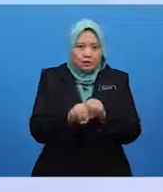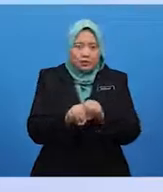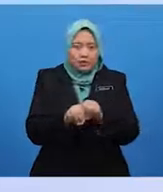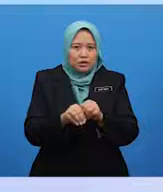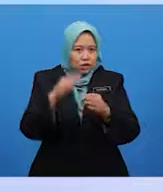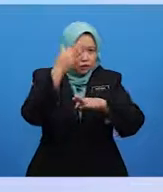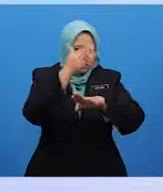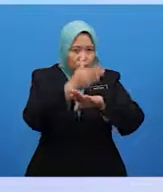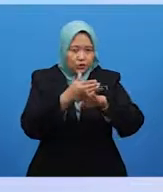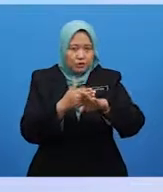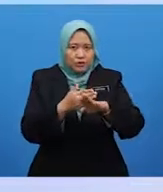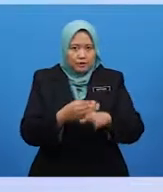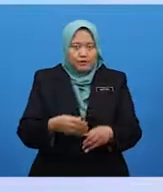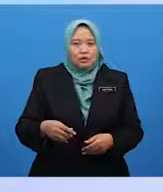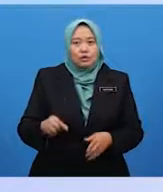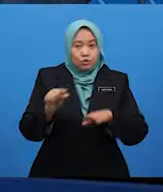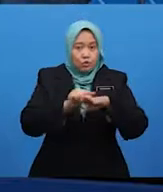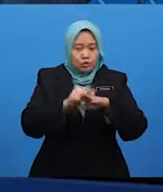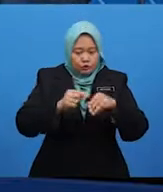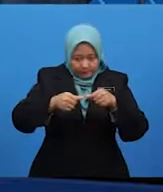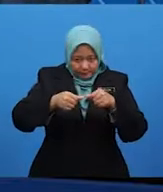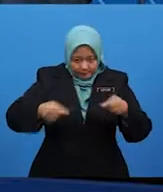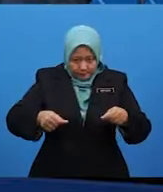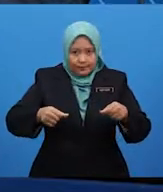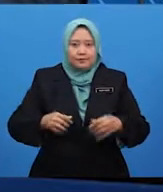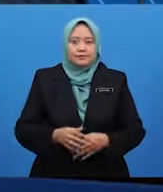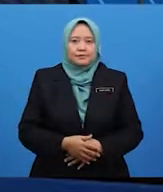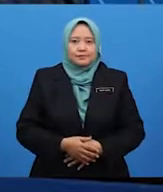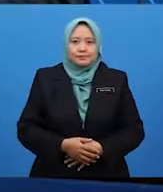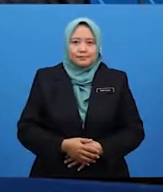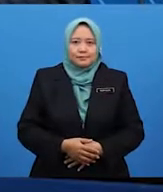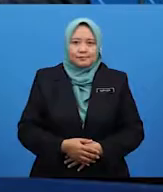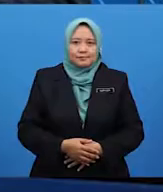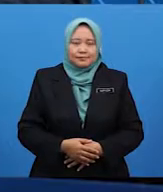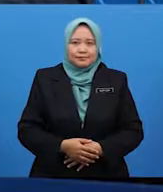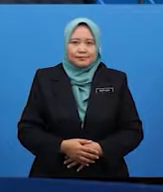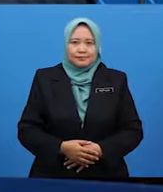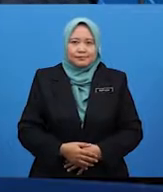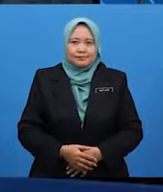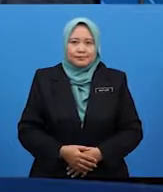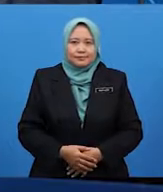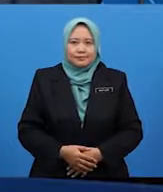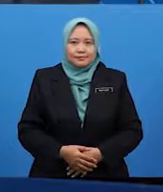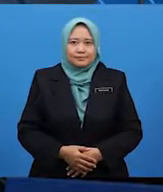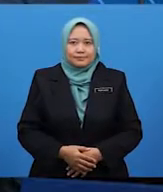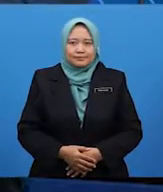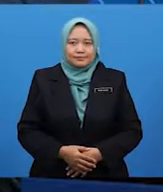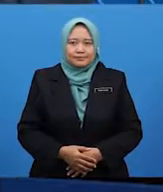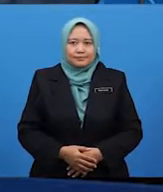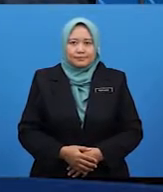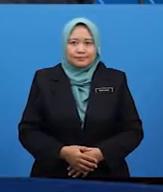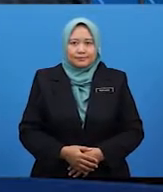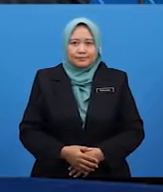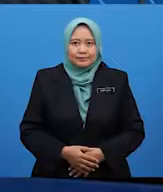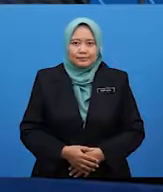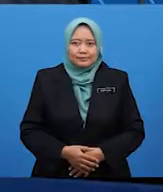untuk memisahkan warna-warna yang disapu. Mungkin Cikgu Arif boleh sambung lagi dengan tentang teknik pointillism tadi. Ya, baik.